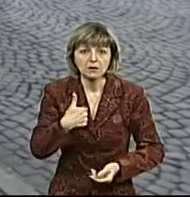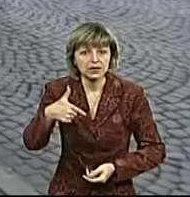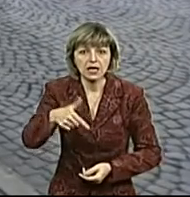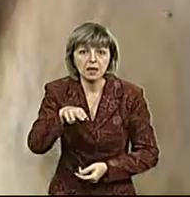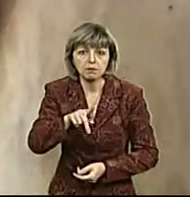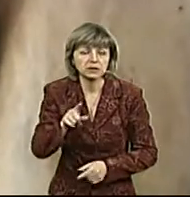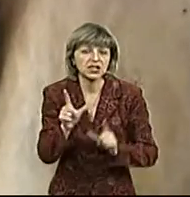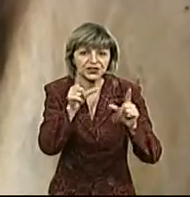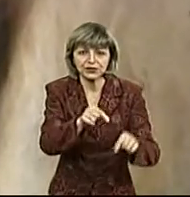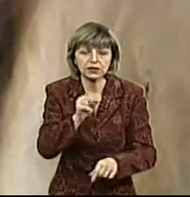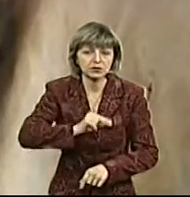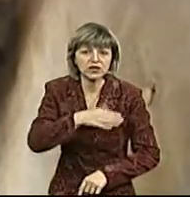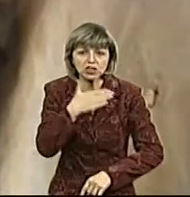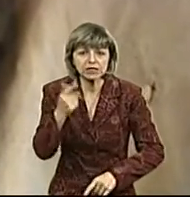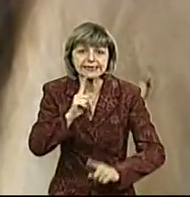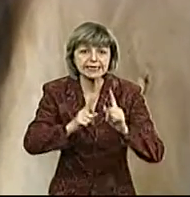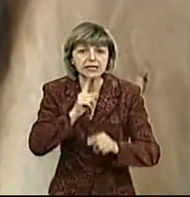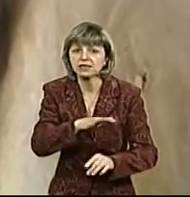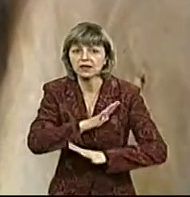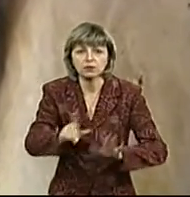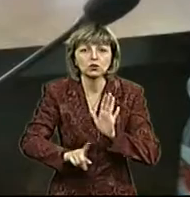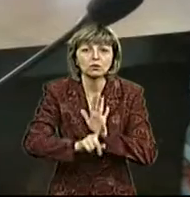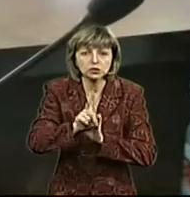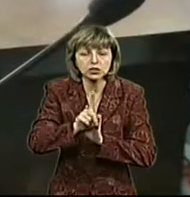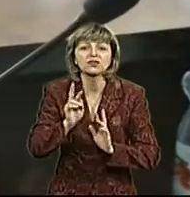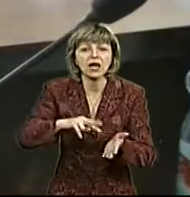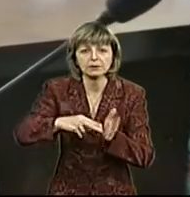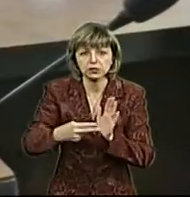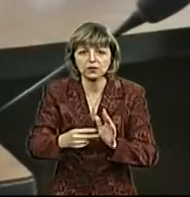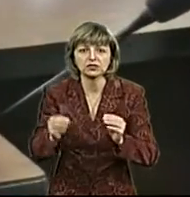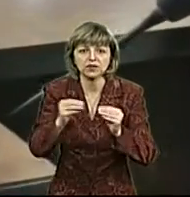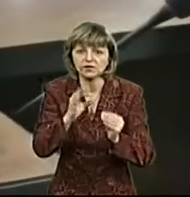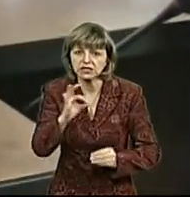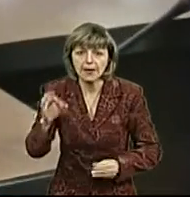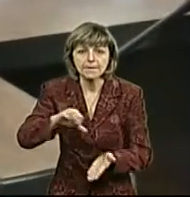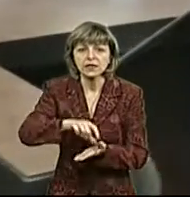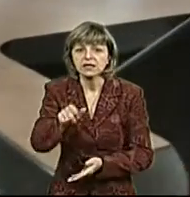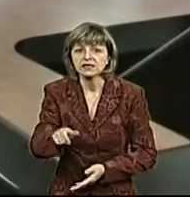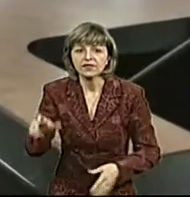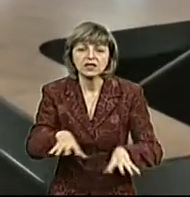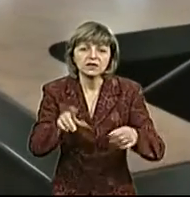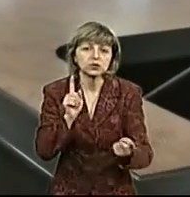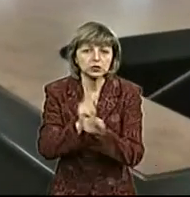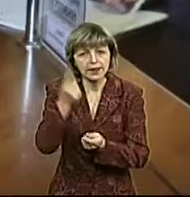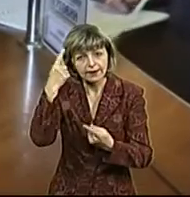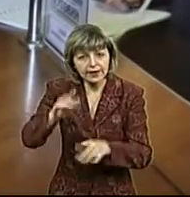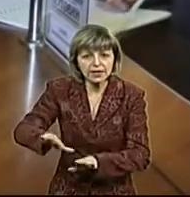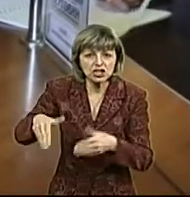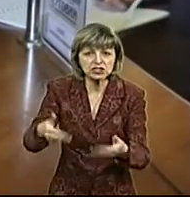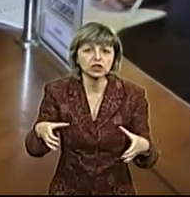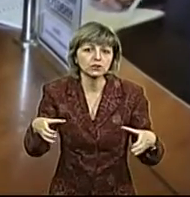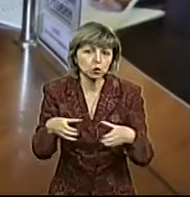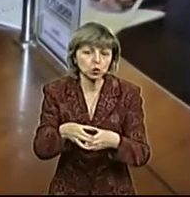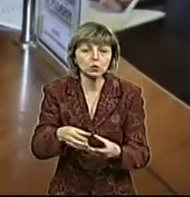не хочемо. Сесія не почалася, як було заплановано о 10-й. Представники влади зустрілися з ініціативною